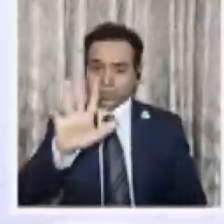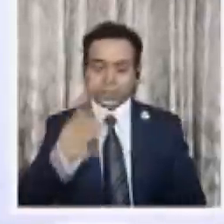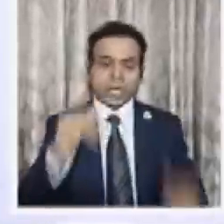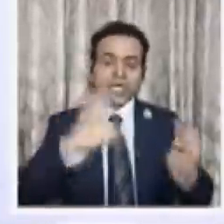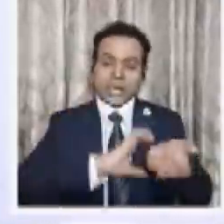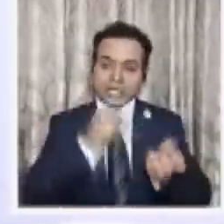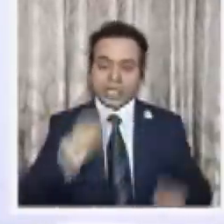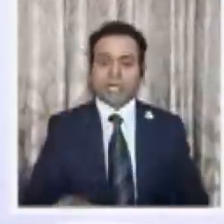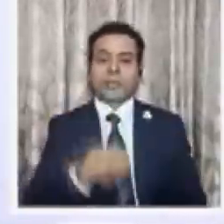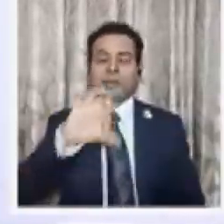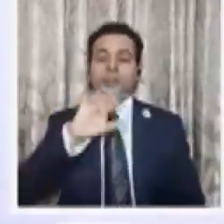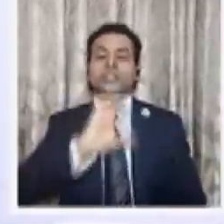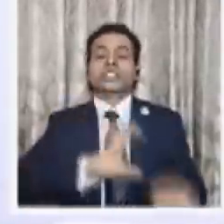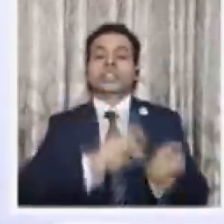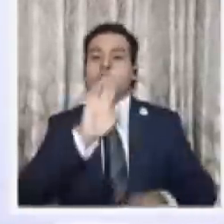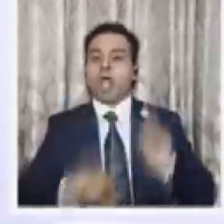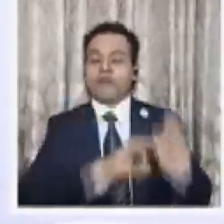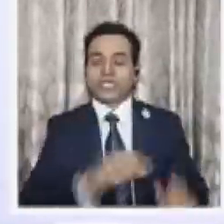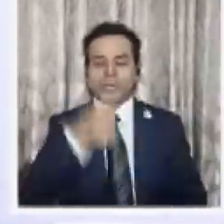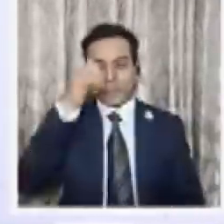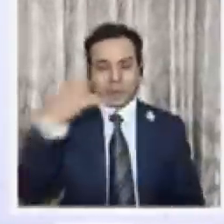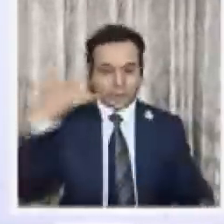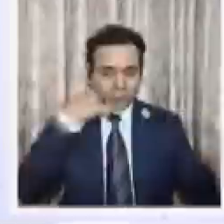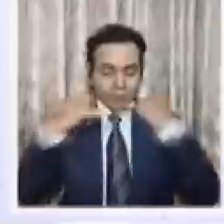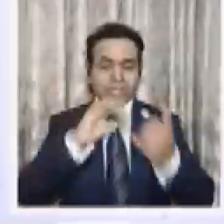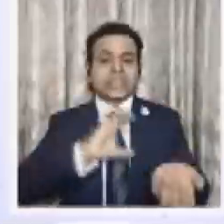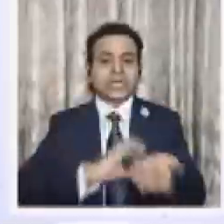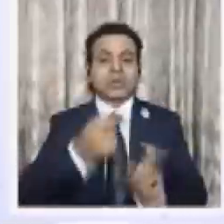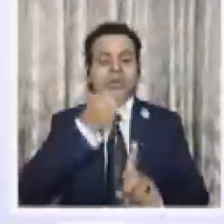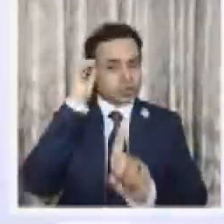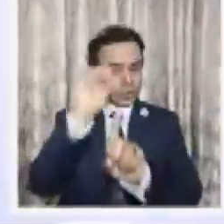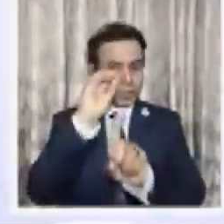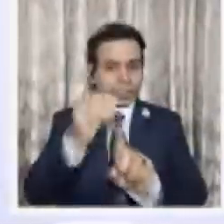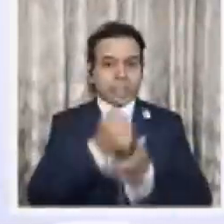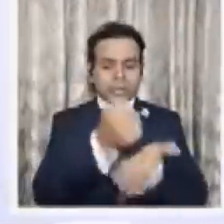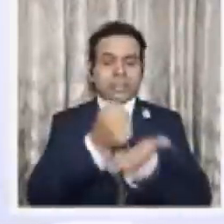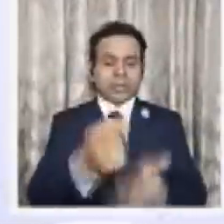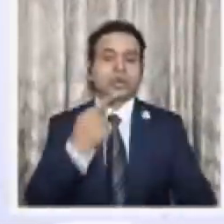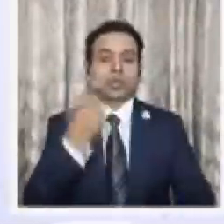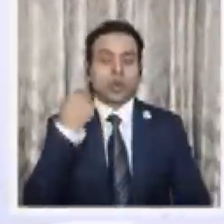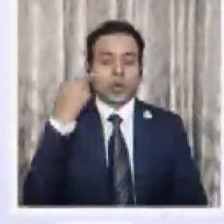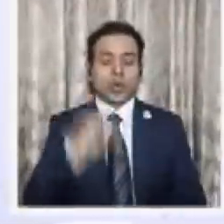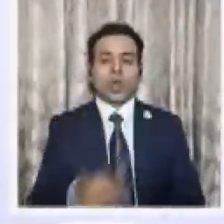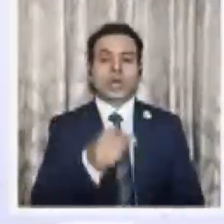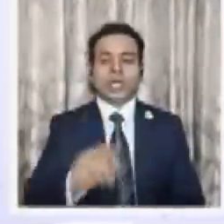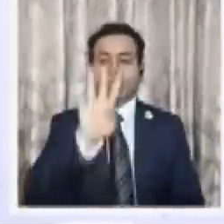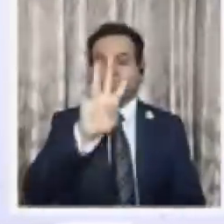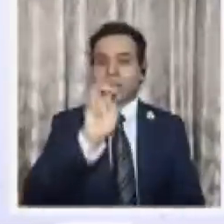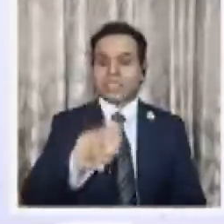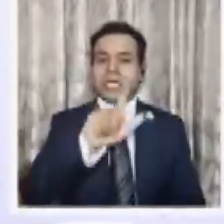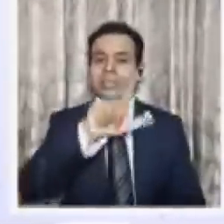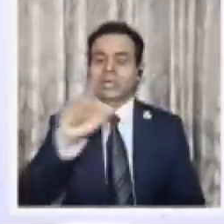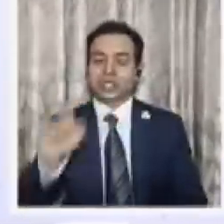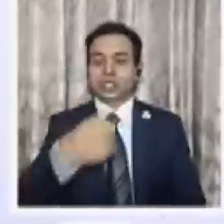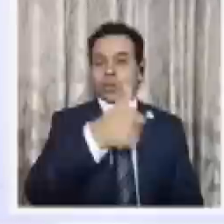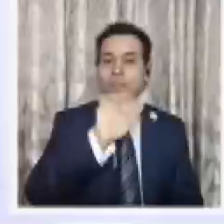টেলিমেডিসিন সেবায় প্রতিদিন 35 জন চিকিৎসক এবং 10 জন স্বাস্থ্য কর্মকর্তা 2 শিফটে মোট 90 জন টেলিমেডিসিনে কোভিড-19 সংক্রান্ত